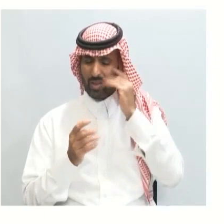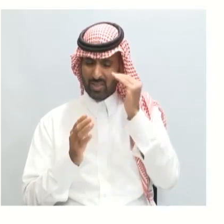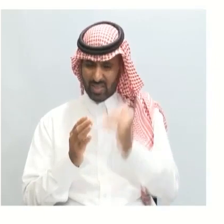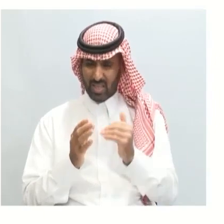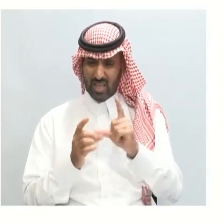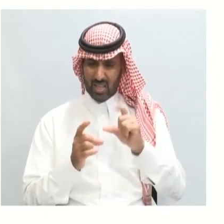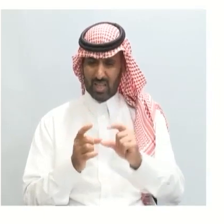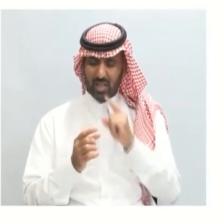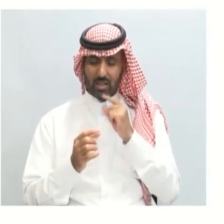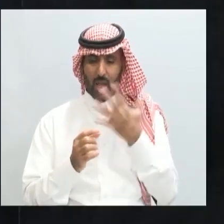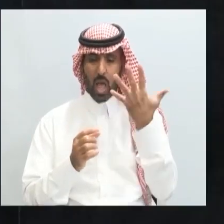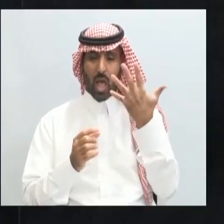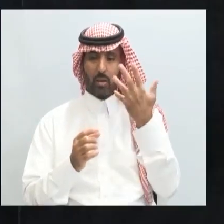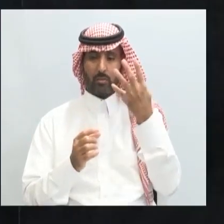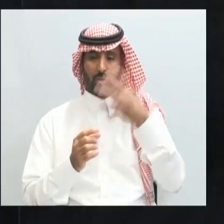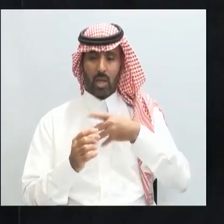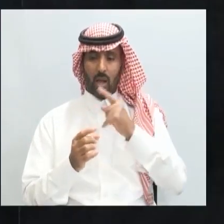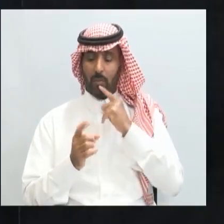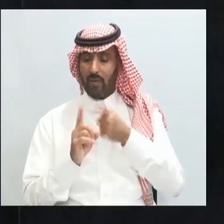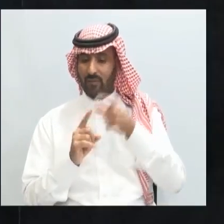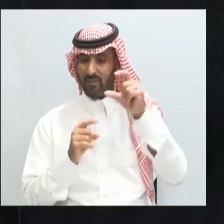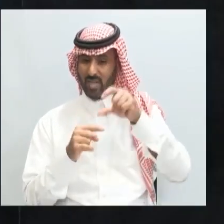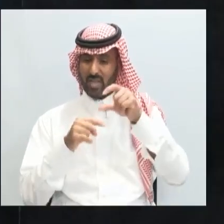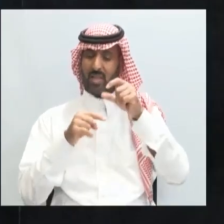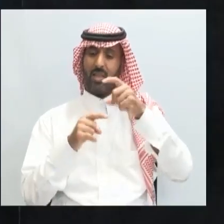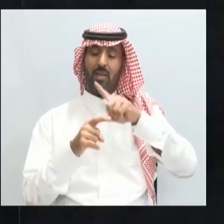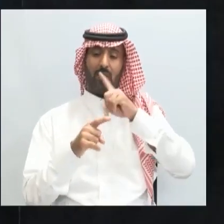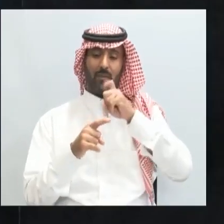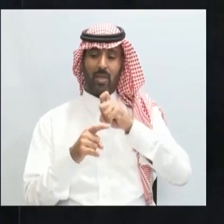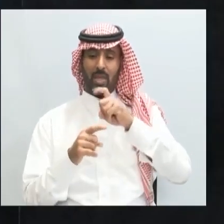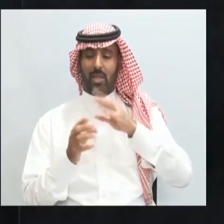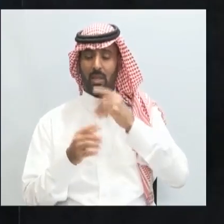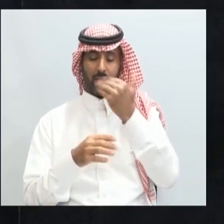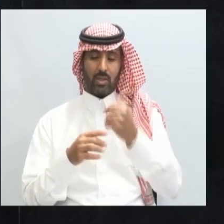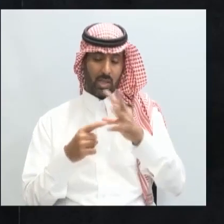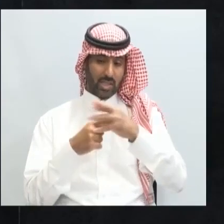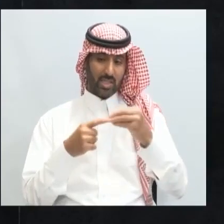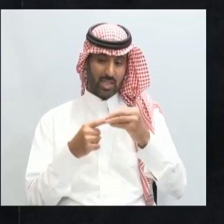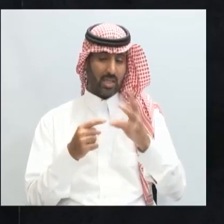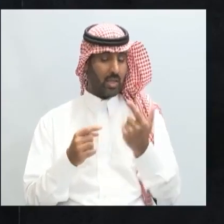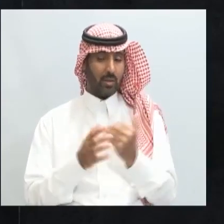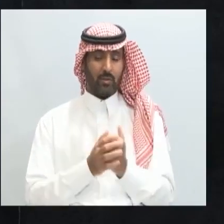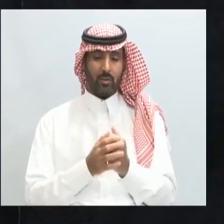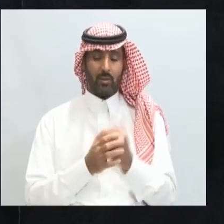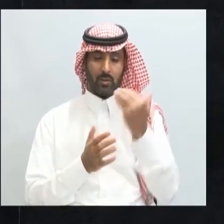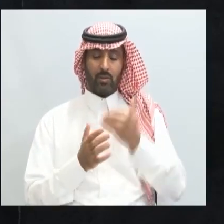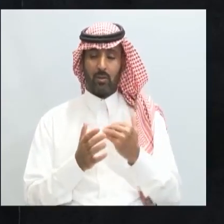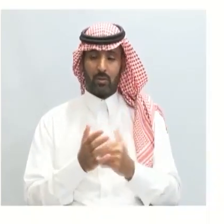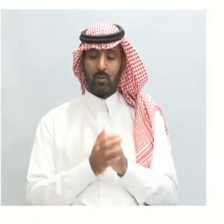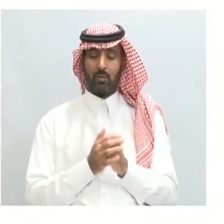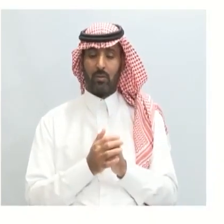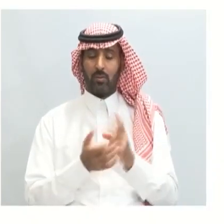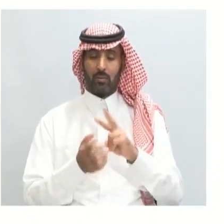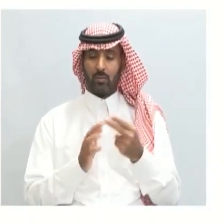45% خفض خفض اذا طرح 45 اذا سنحتاج ان نحسبها مثل الطريقه